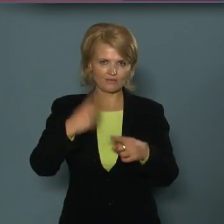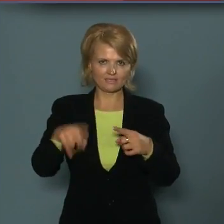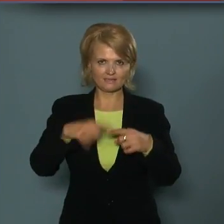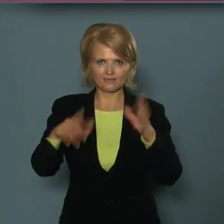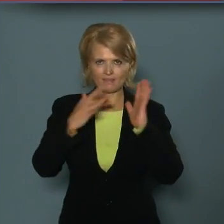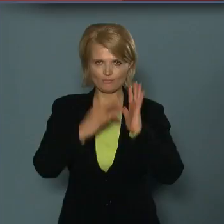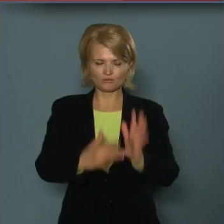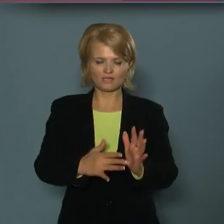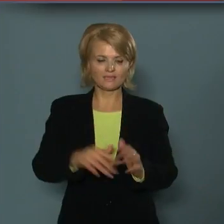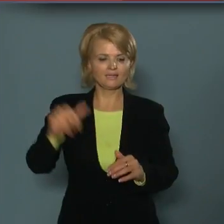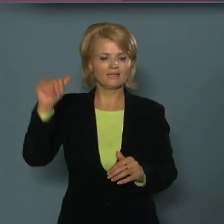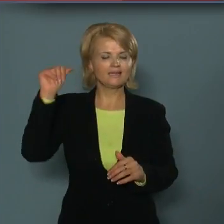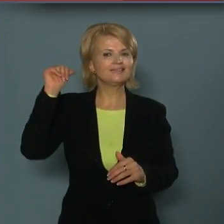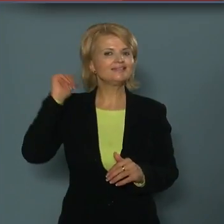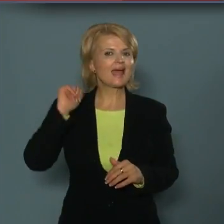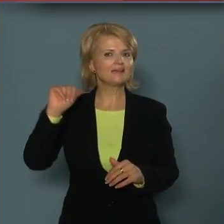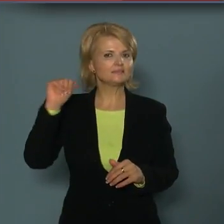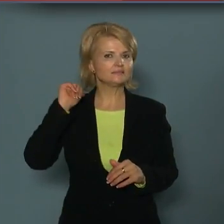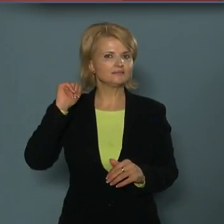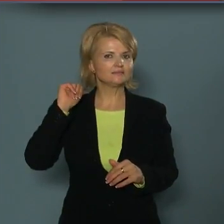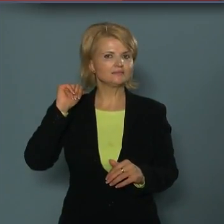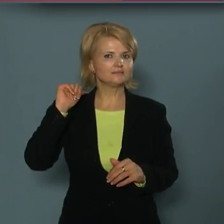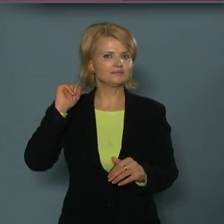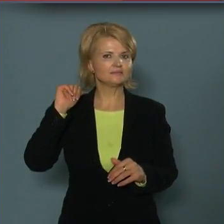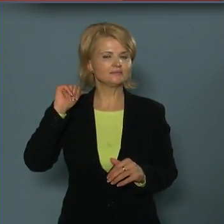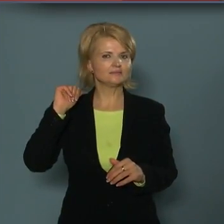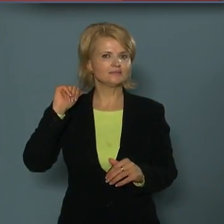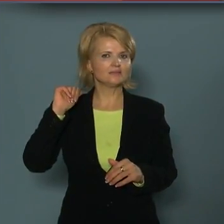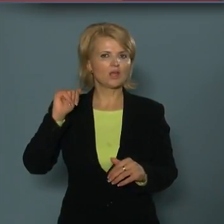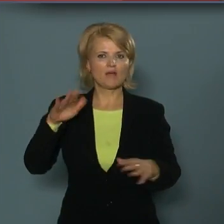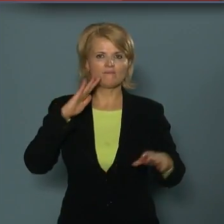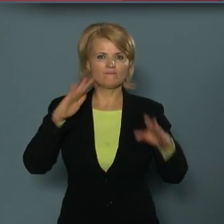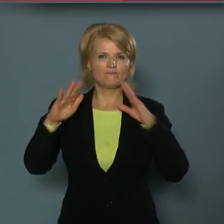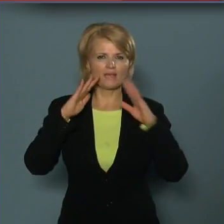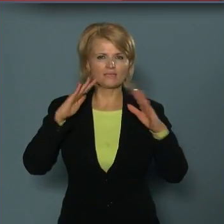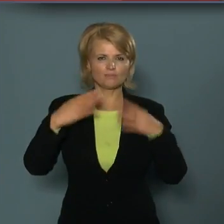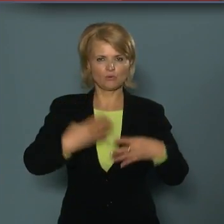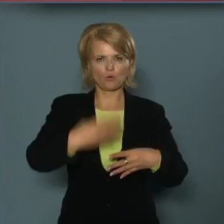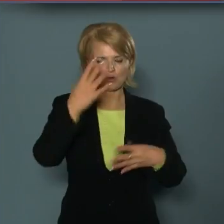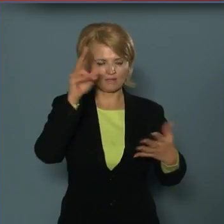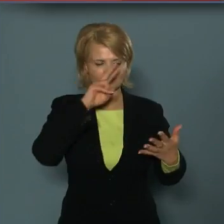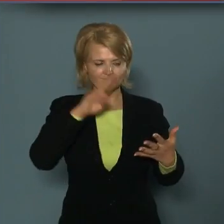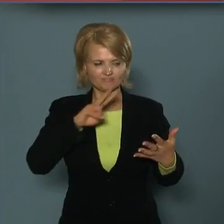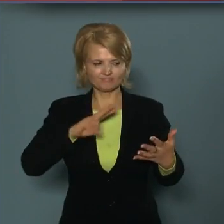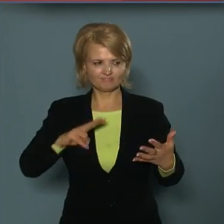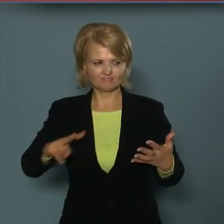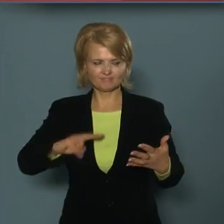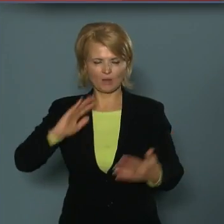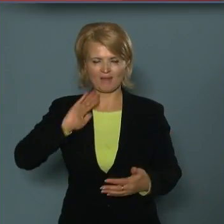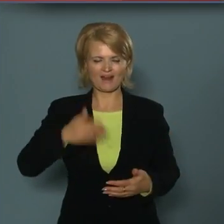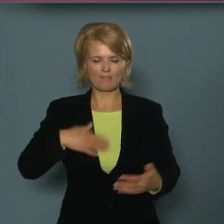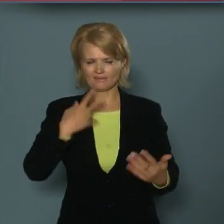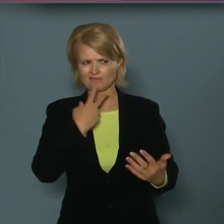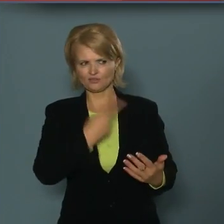részletét. Tegnap a internetnek is pontosan Facebook oldal böngészése közben egy nagyon kellemes meglepetés